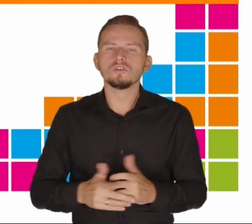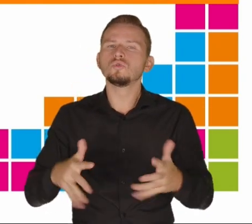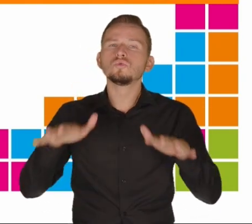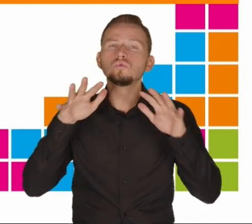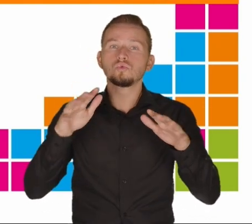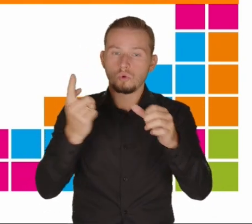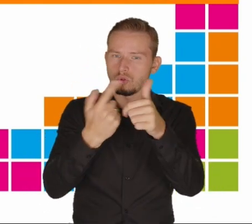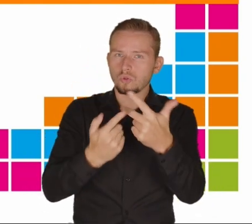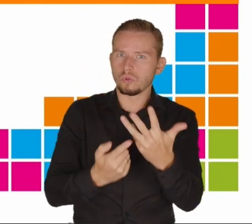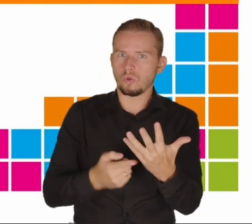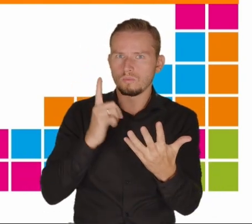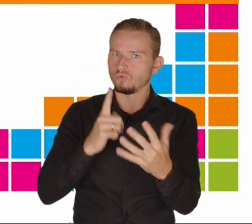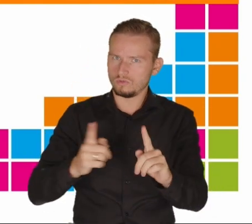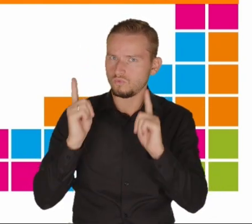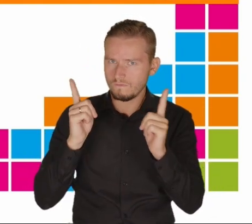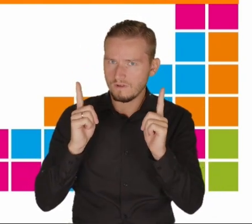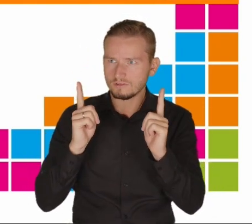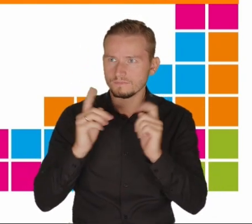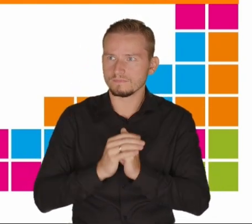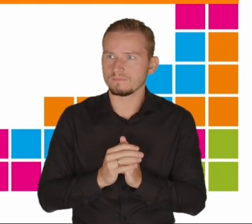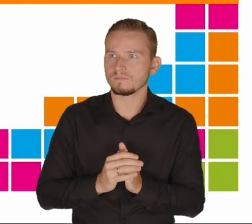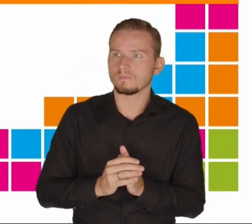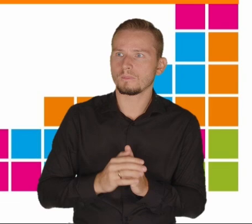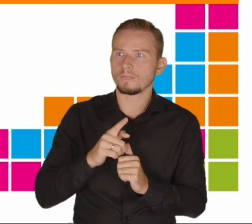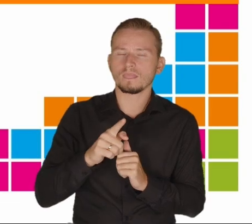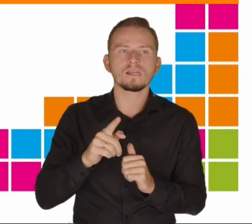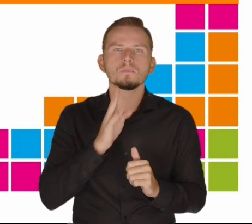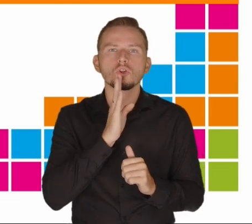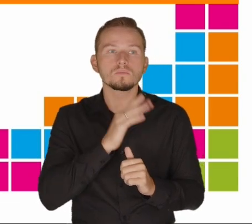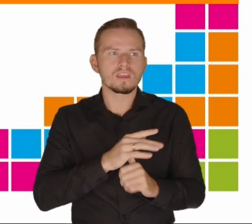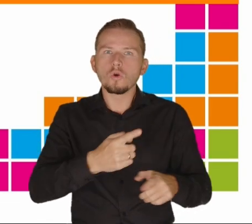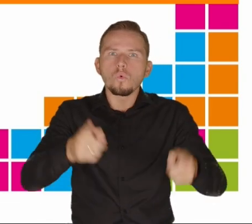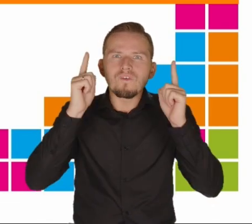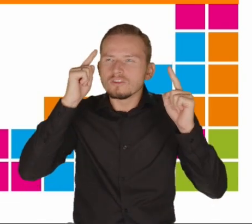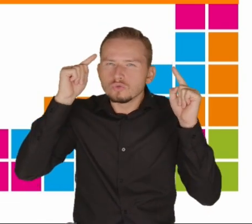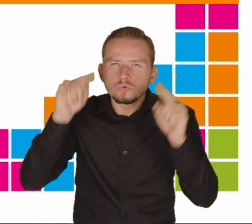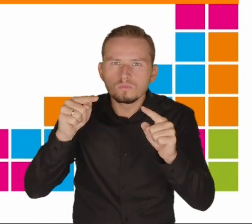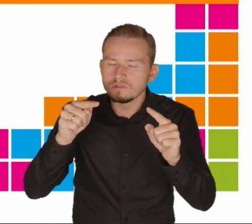Ale jeszcze przez moment zostanę przy nadpobliwości psychoruchowej z deficytem uwagi.